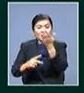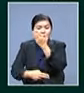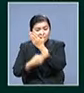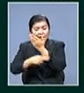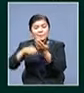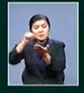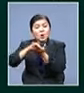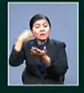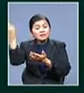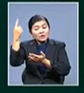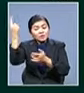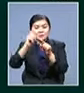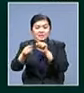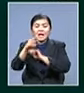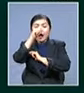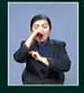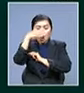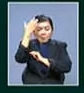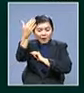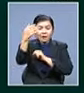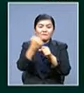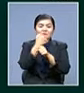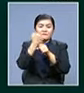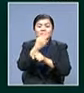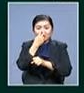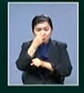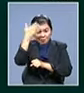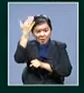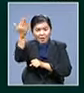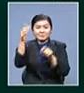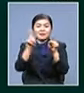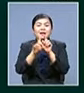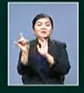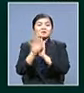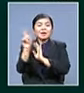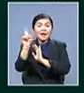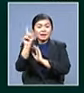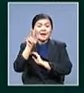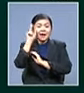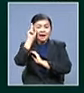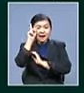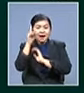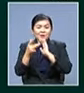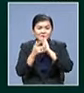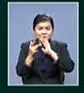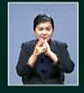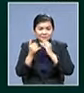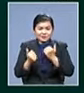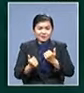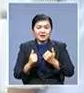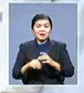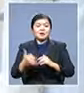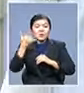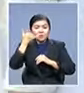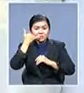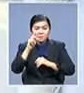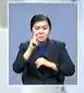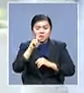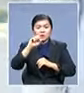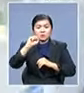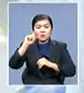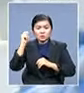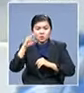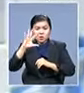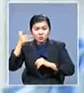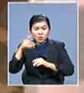ดูแถวๆนั้นดูก่อนนะคะว่าหน่าตาเป็นยังไงก็ได้ค่ะแล้วก็มาปิดท้ายกันด้วยข่าวสั้นไอทีนะคะกสทชเผยยอดลงทะเบียนซิเติม